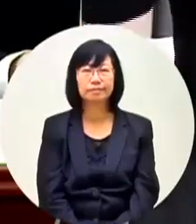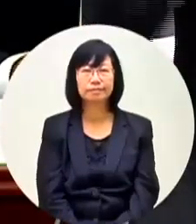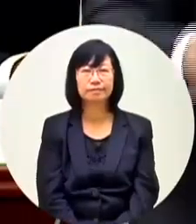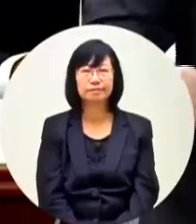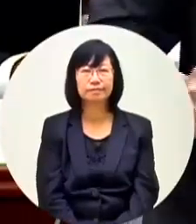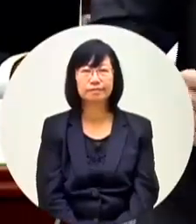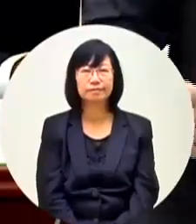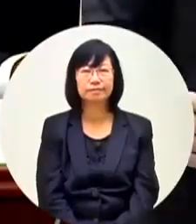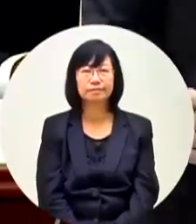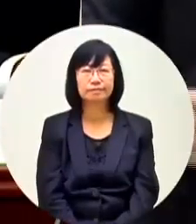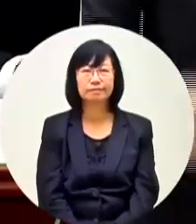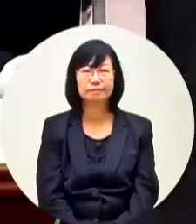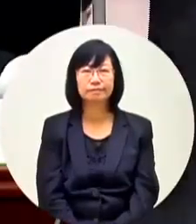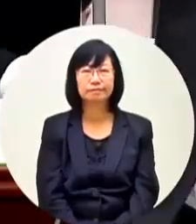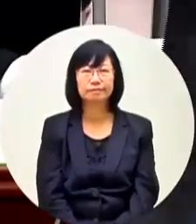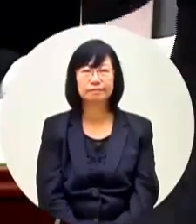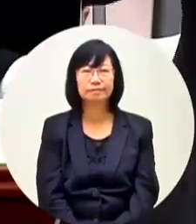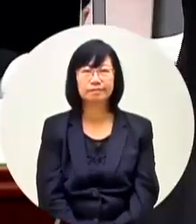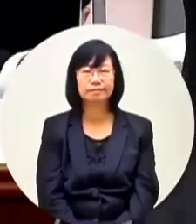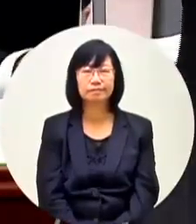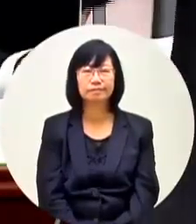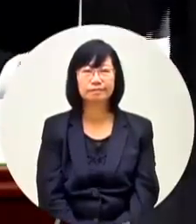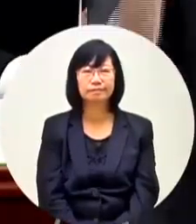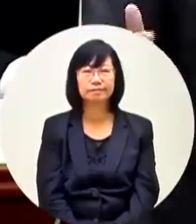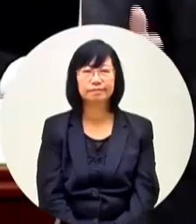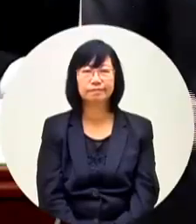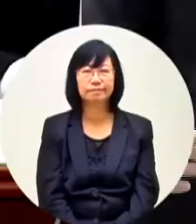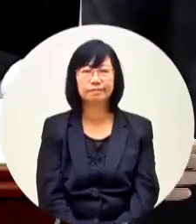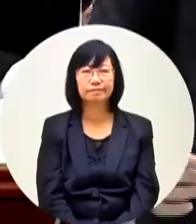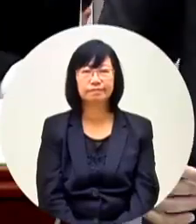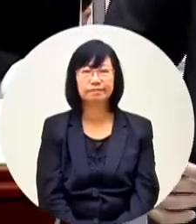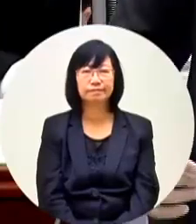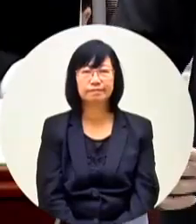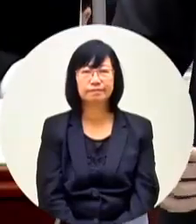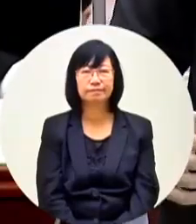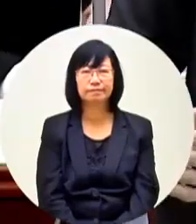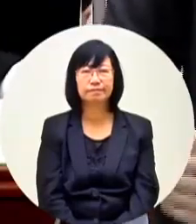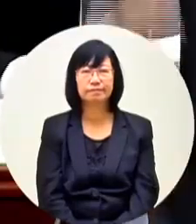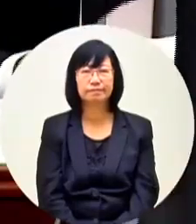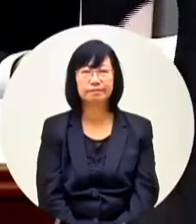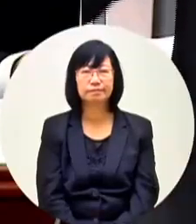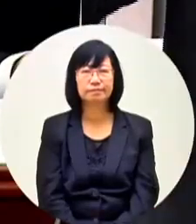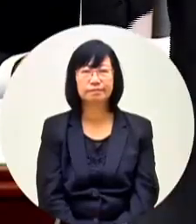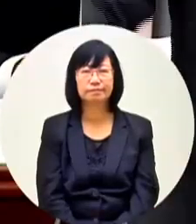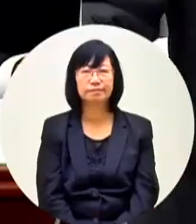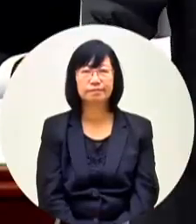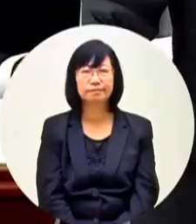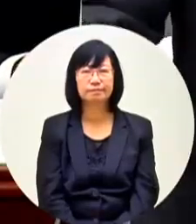6月还在施工，5月6月